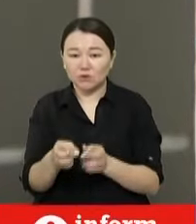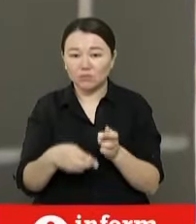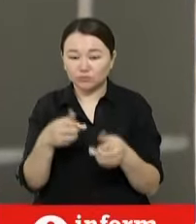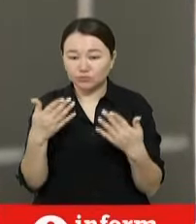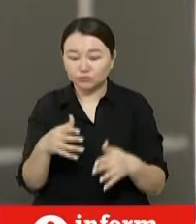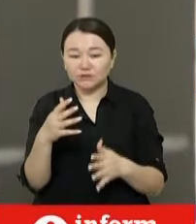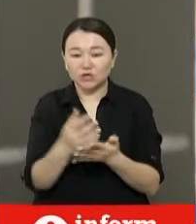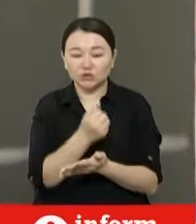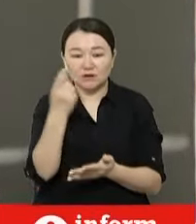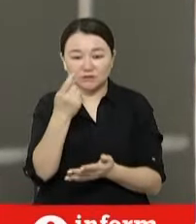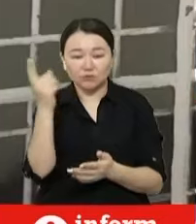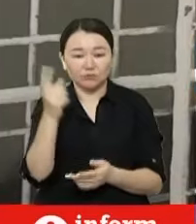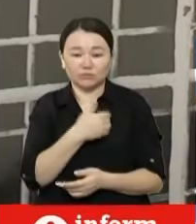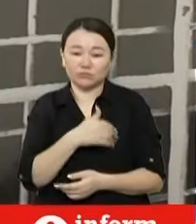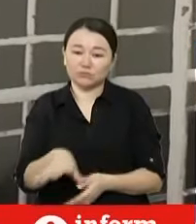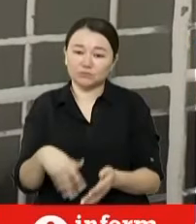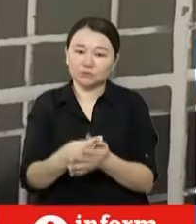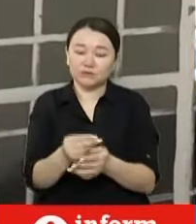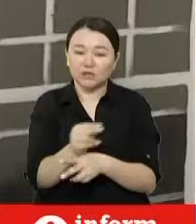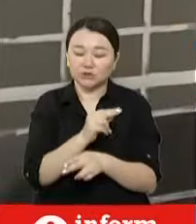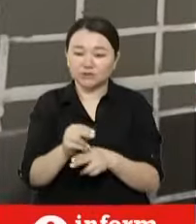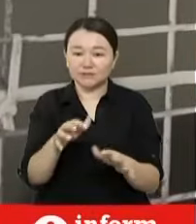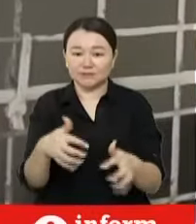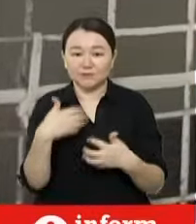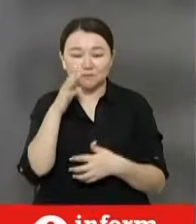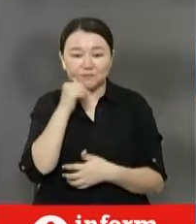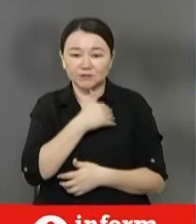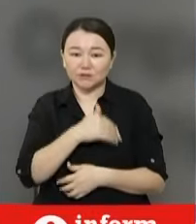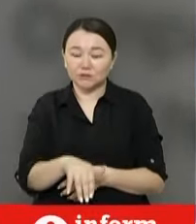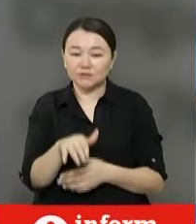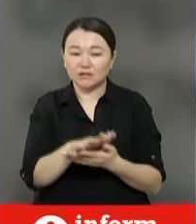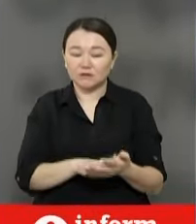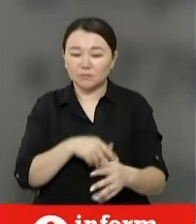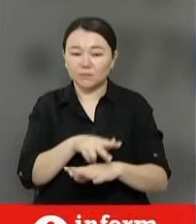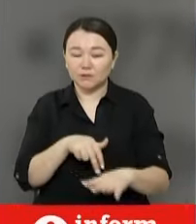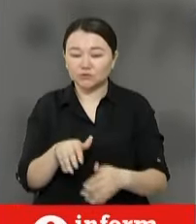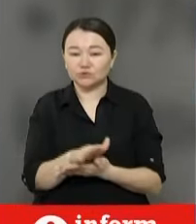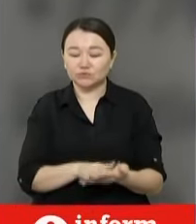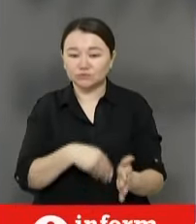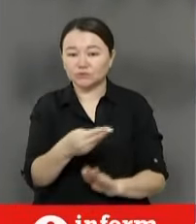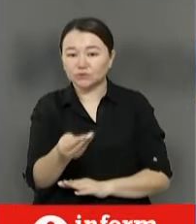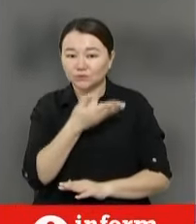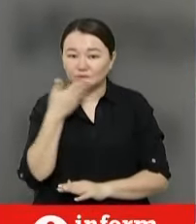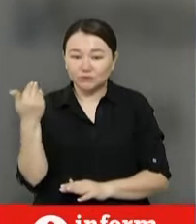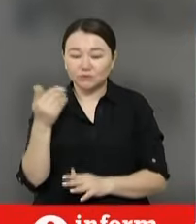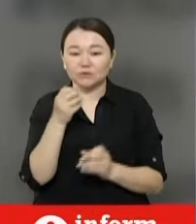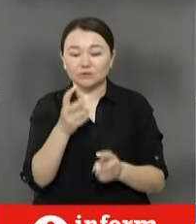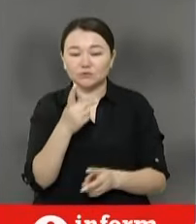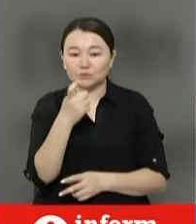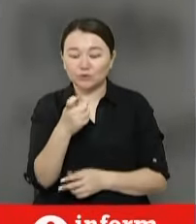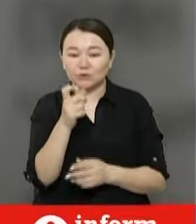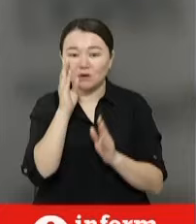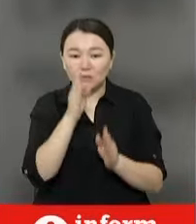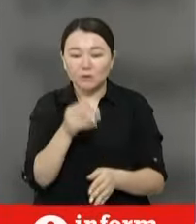нашли хозяев Но те не собираются оплачивать лечение и забирать пса заявление в полицию ничего не дало как и сотни других обращений если